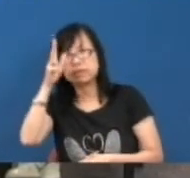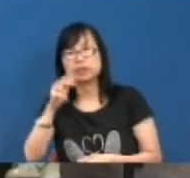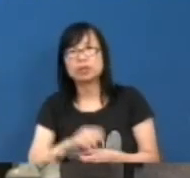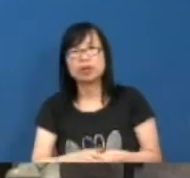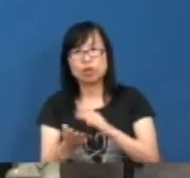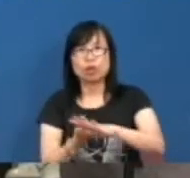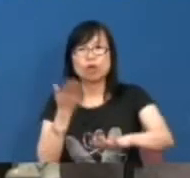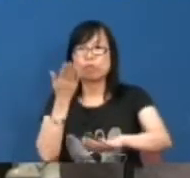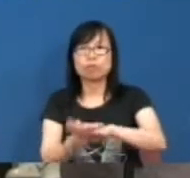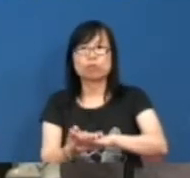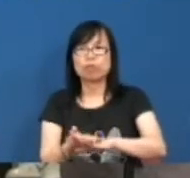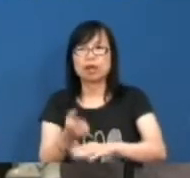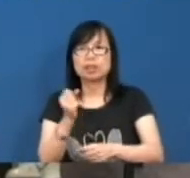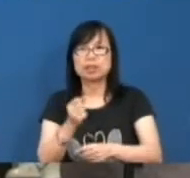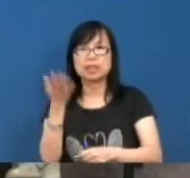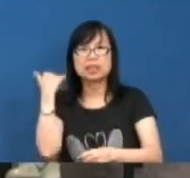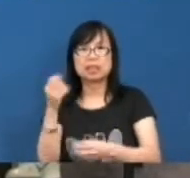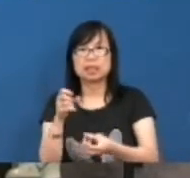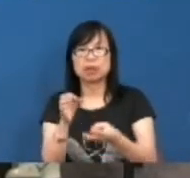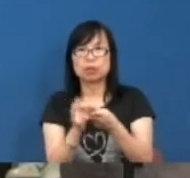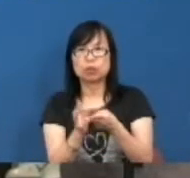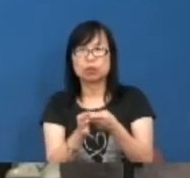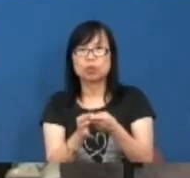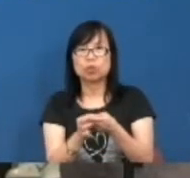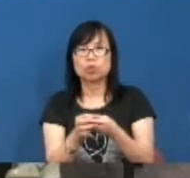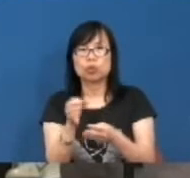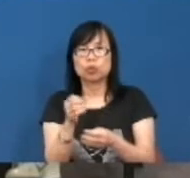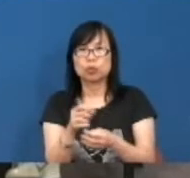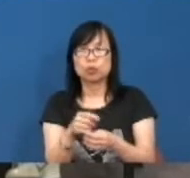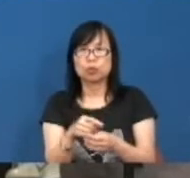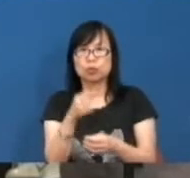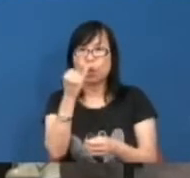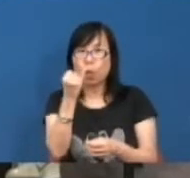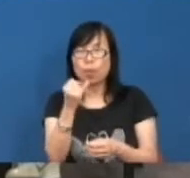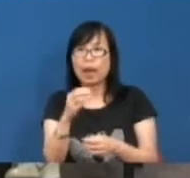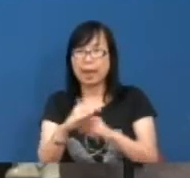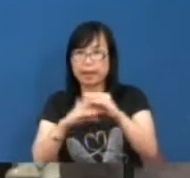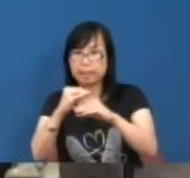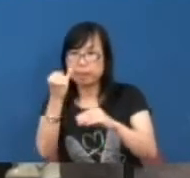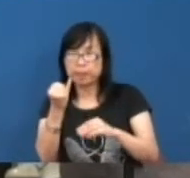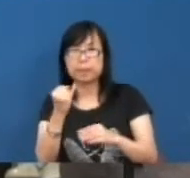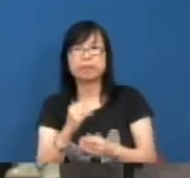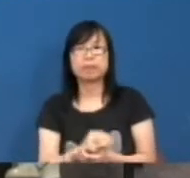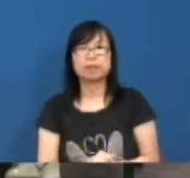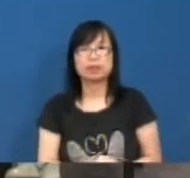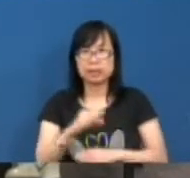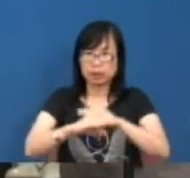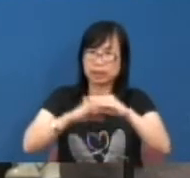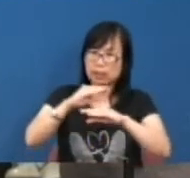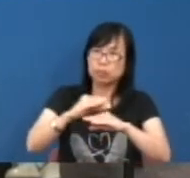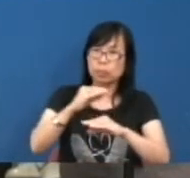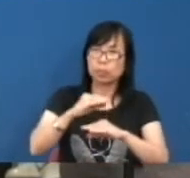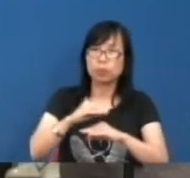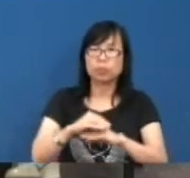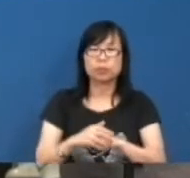翻以前覆轍咯。即係居屋嗰陣時短裝啊，係咪啊？ 係 咪啊？ 係啊，呢個建築咧，就即係當然我